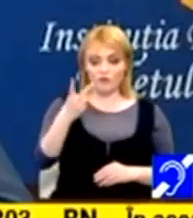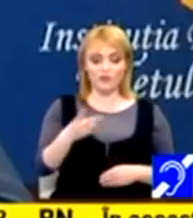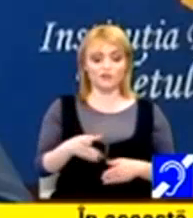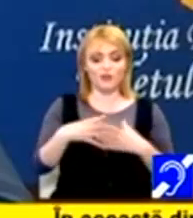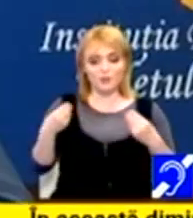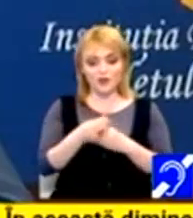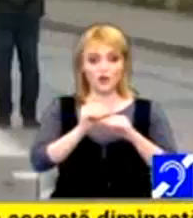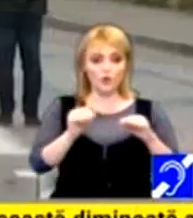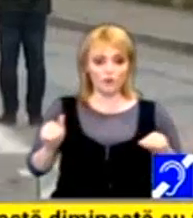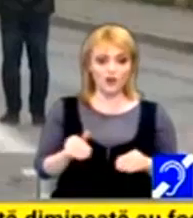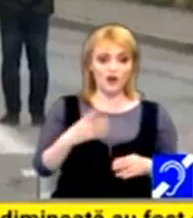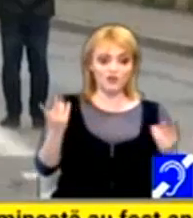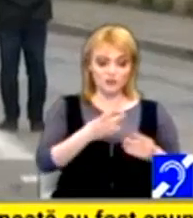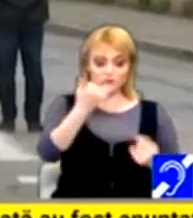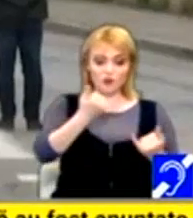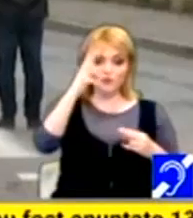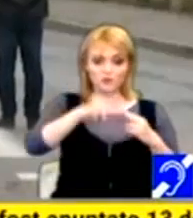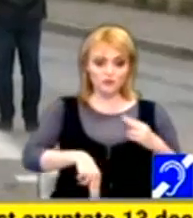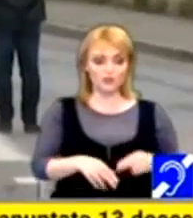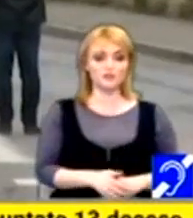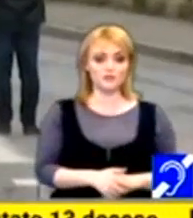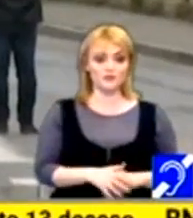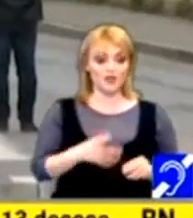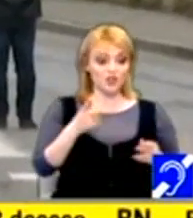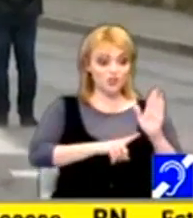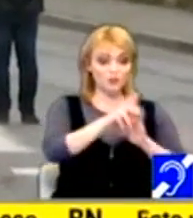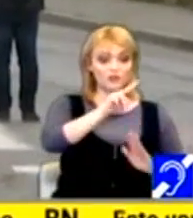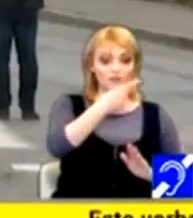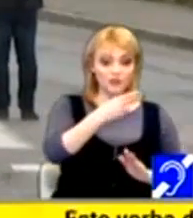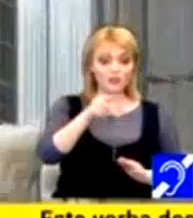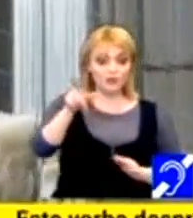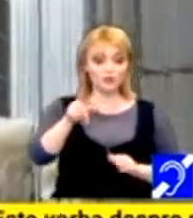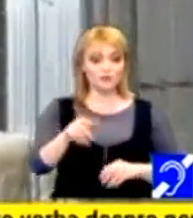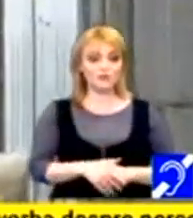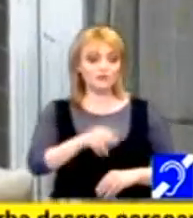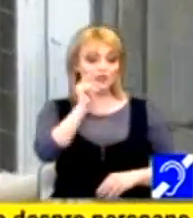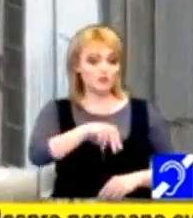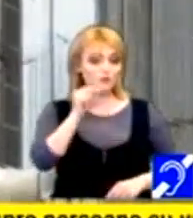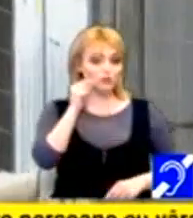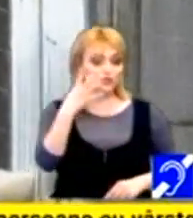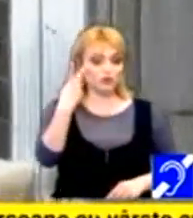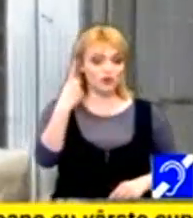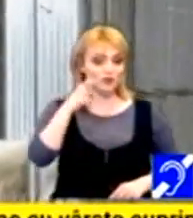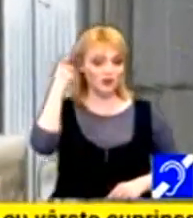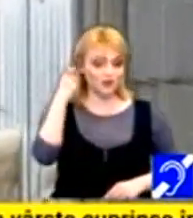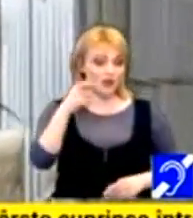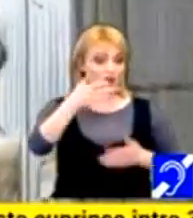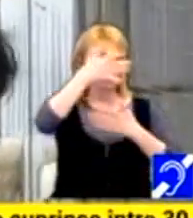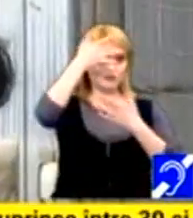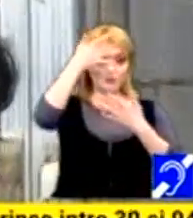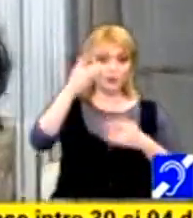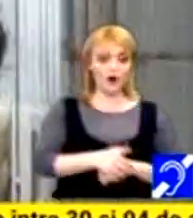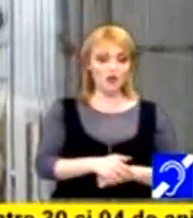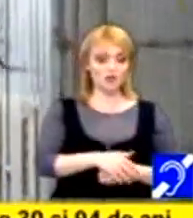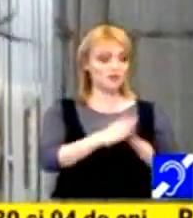atitudine trebuie să înceteze. De vină pentru epidemia care s-a abătut asupra cartierului este un bărbat de 41 de ani, care de Paște a plecat